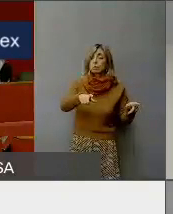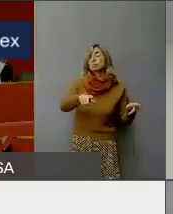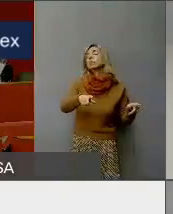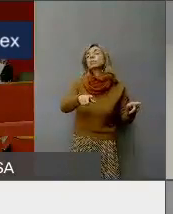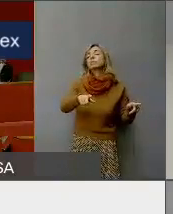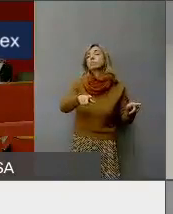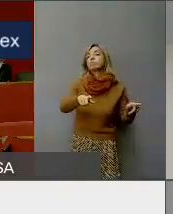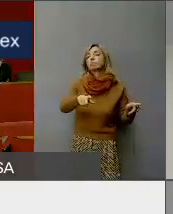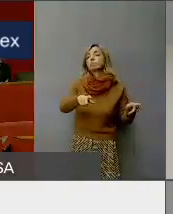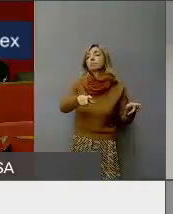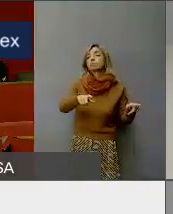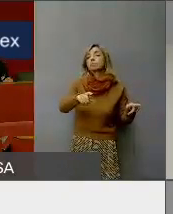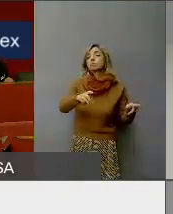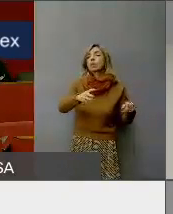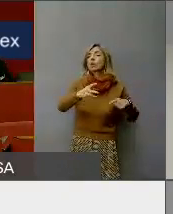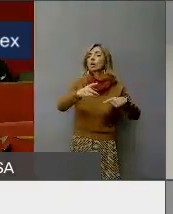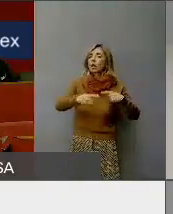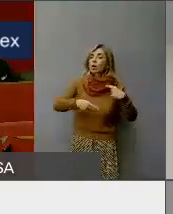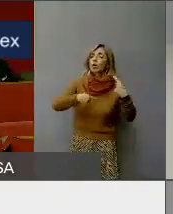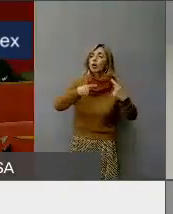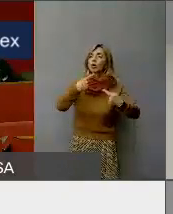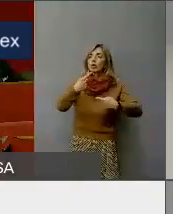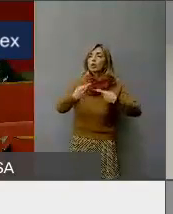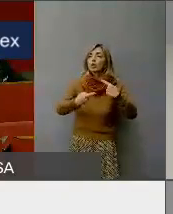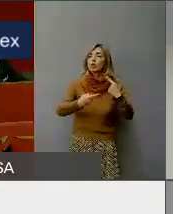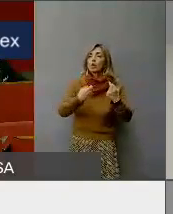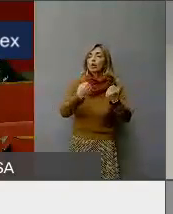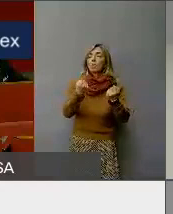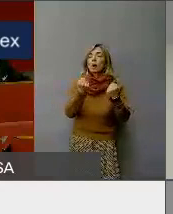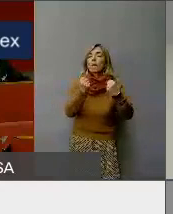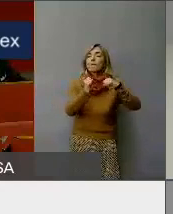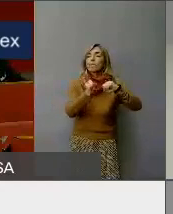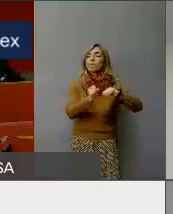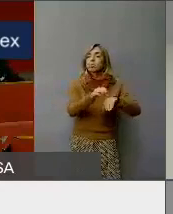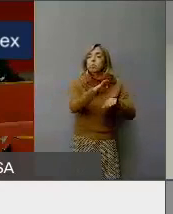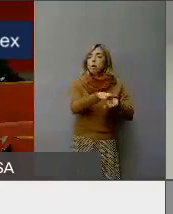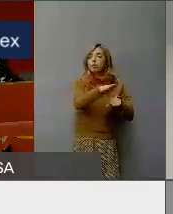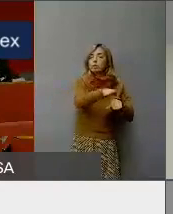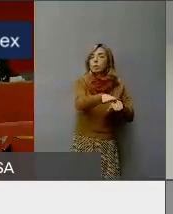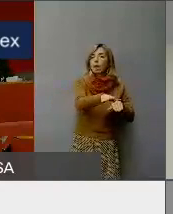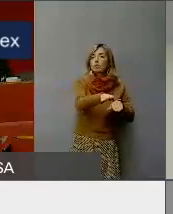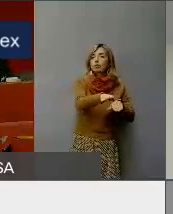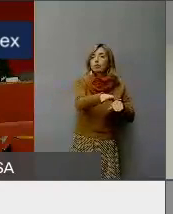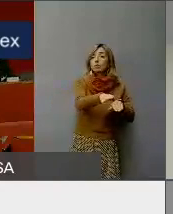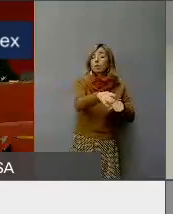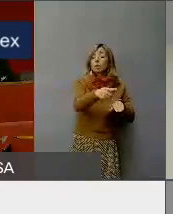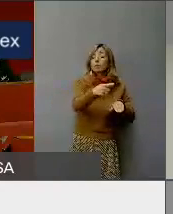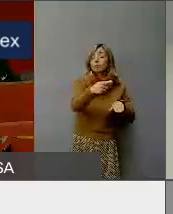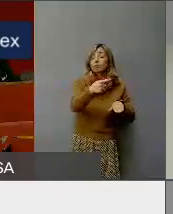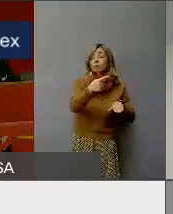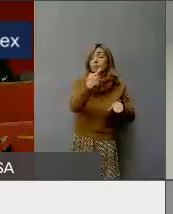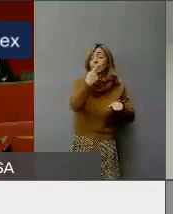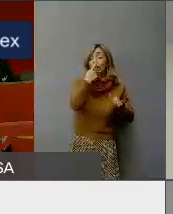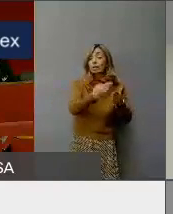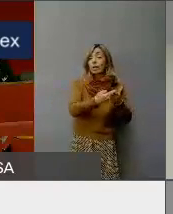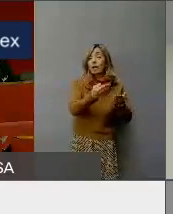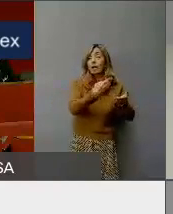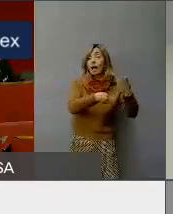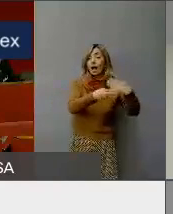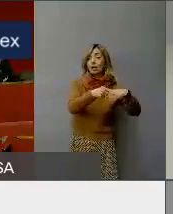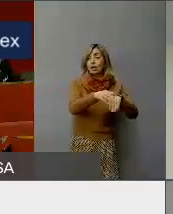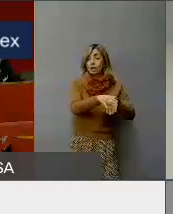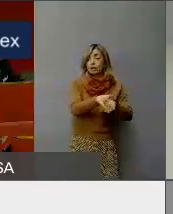a passeggiare nei posteggi dedicati ai portatori di handicap quindi da questo punto di vista par ci vuole un